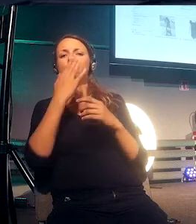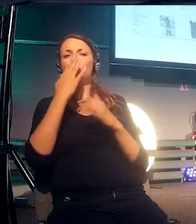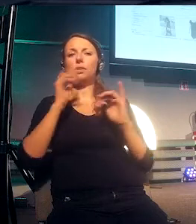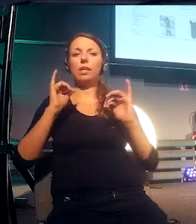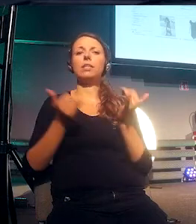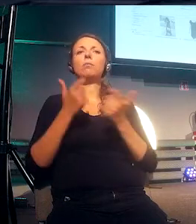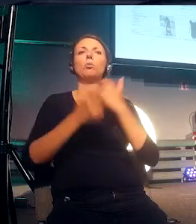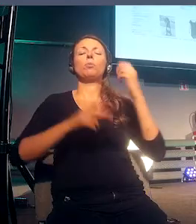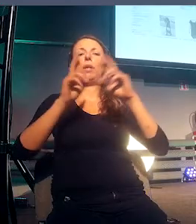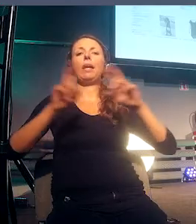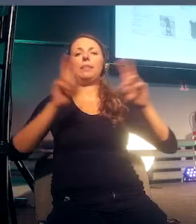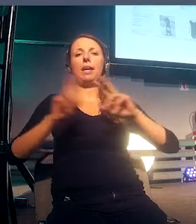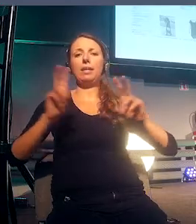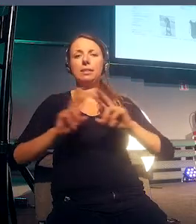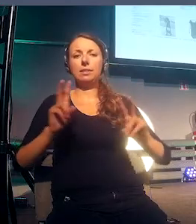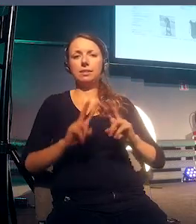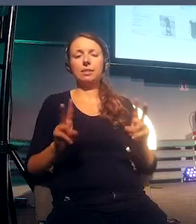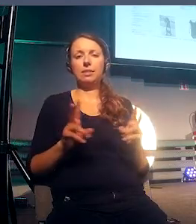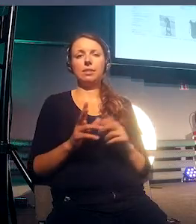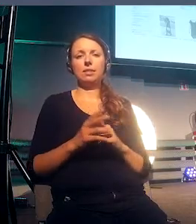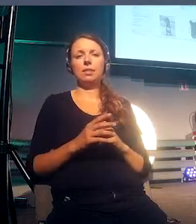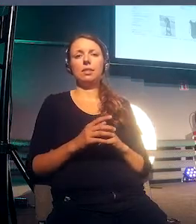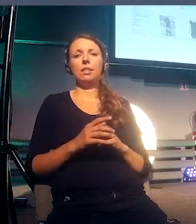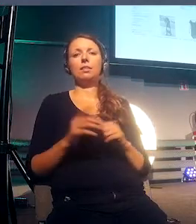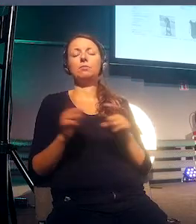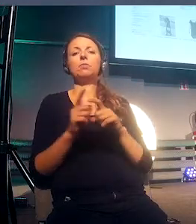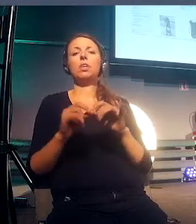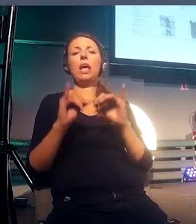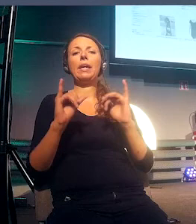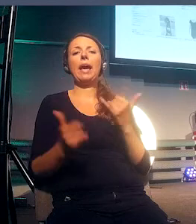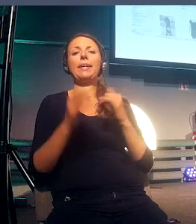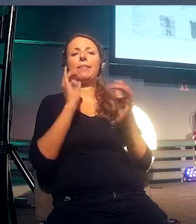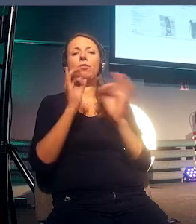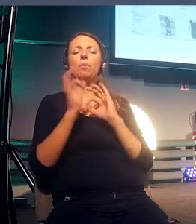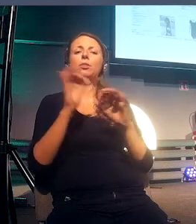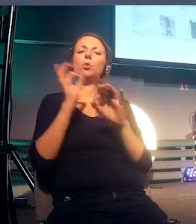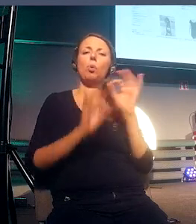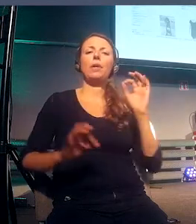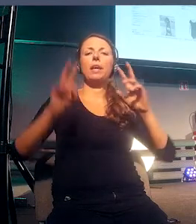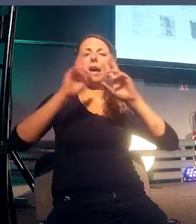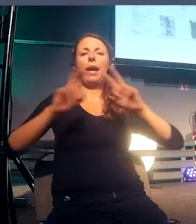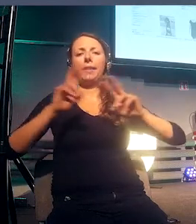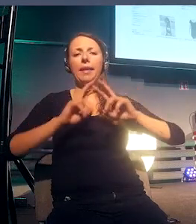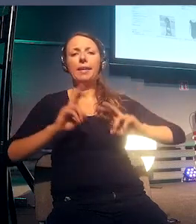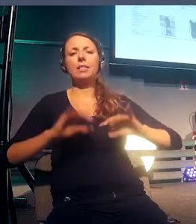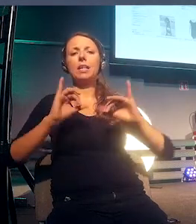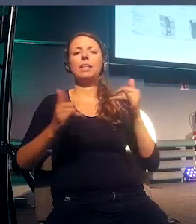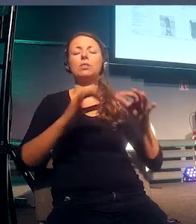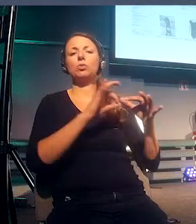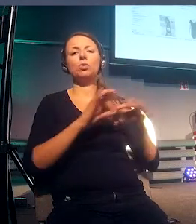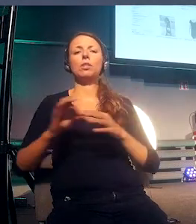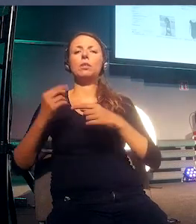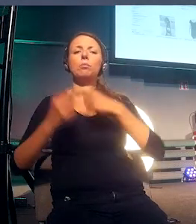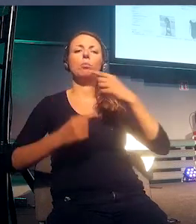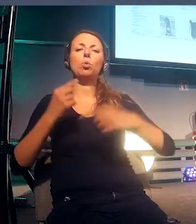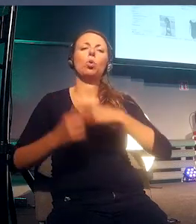jakiego, nie tylko jakie są dane dotyczące analityki związane jakby z tym produktem, albo jakby